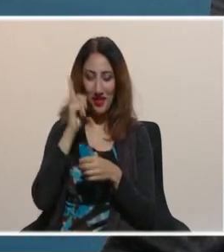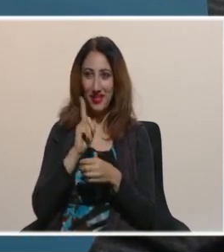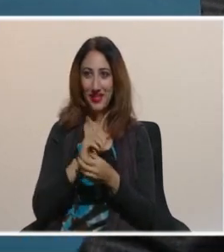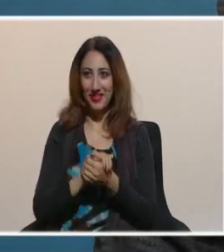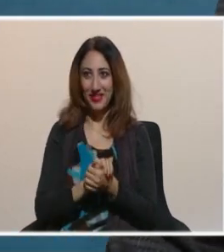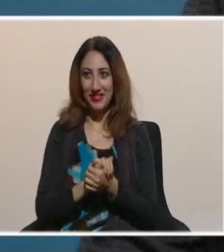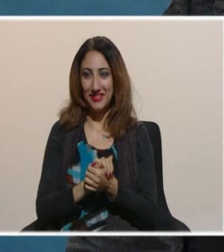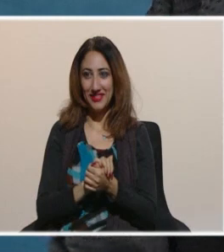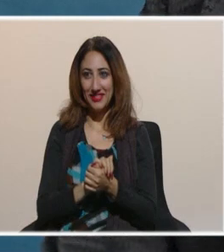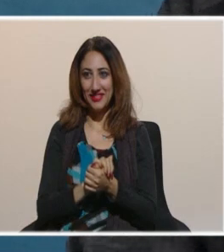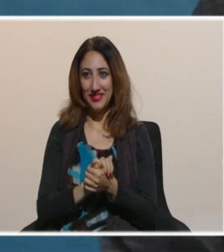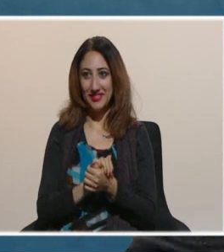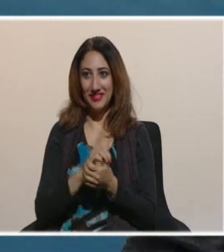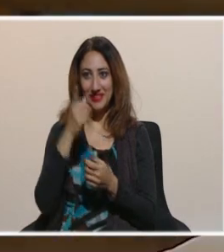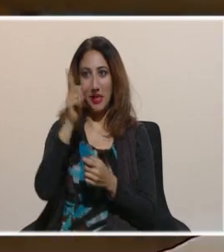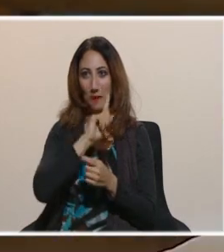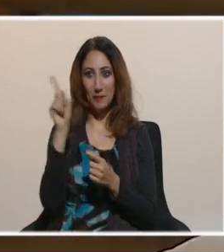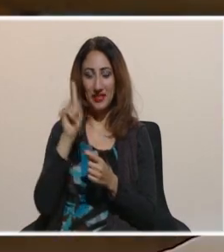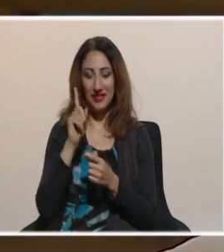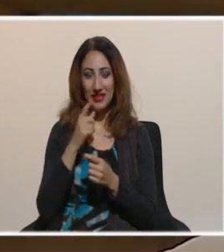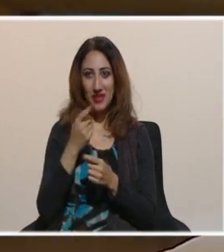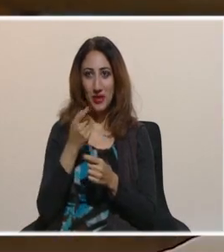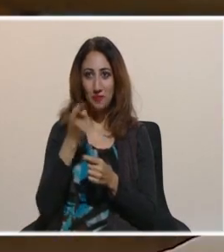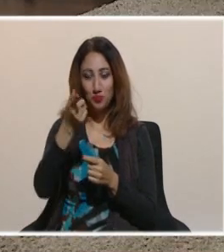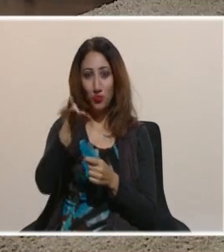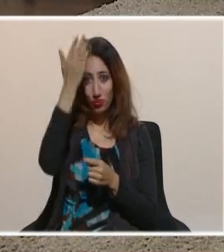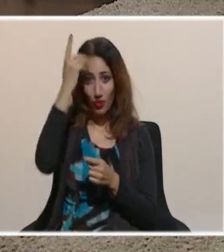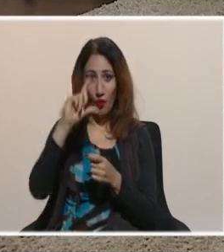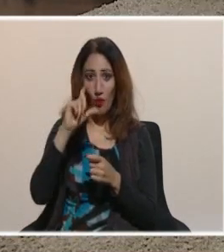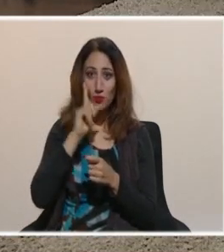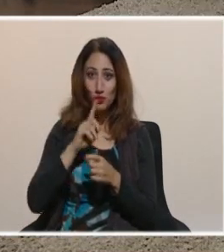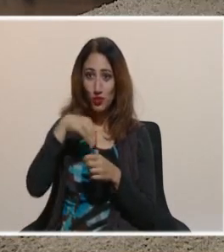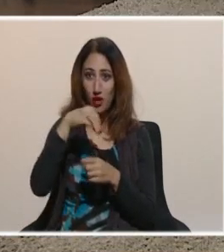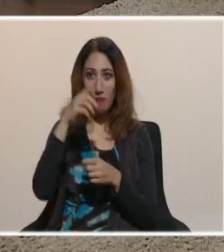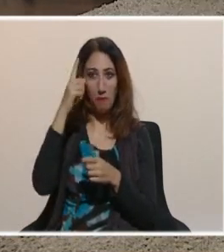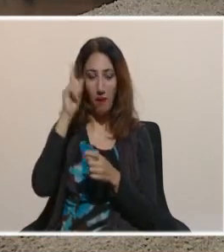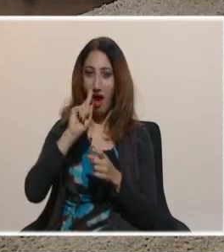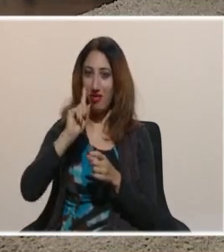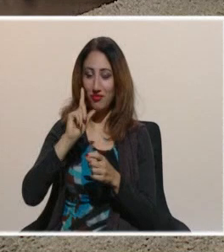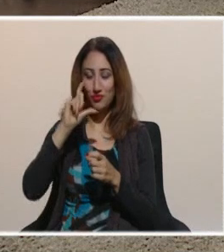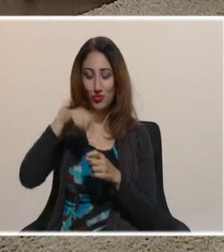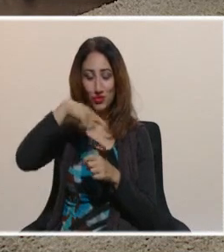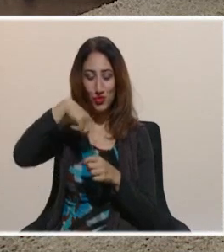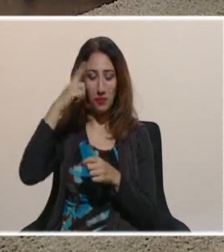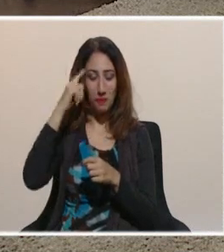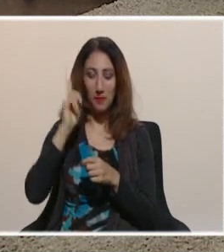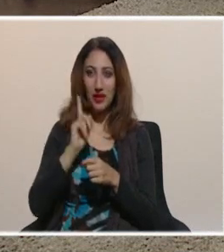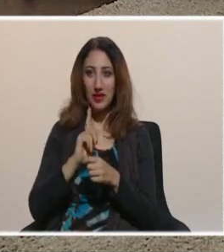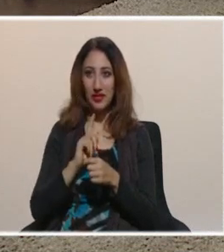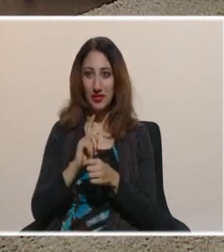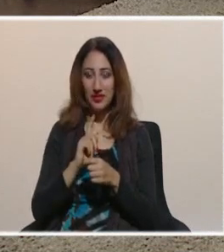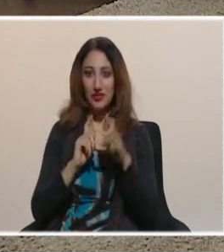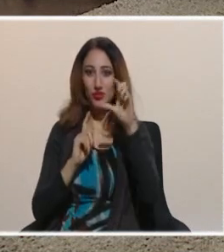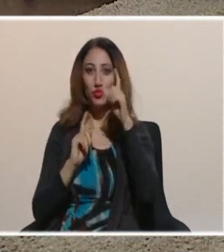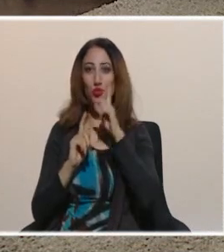تصحيك من النوم تعمل كوبايه شاي؟ تعملها لنفسك. ساعات بقى قاعد تعملها لنفسك يا اخي. ويات امك وامي. والله والله ساعات بقى قاعد يقول لي اعمل